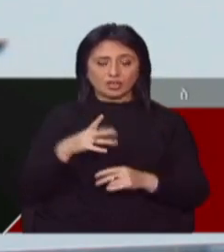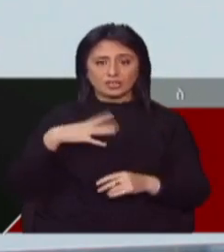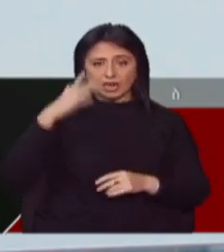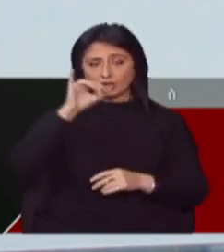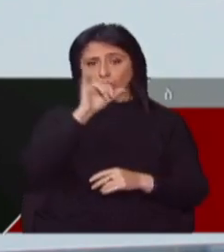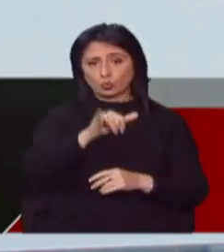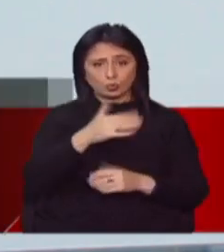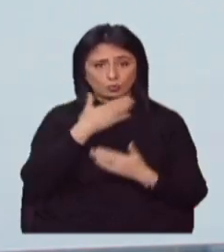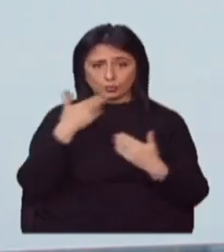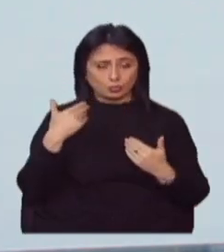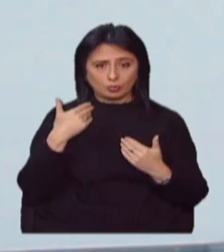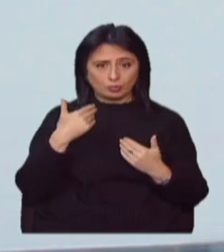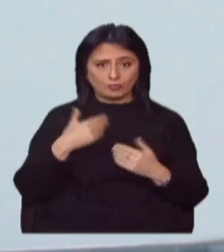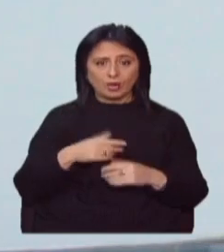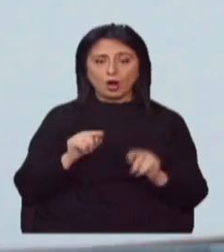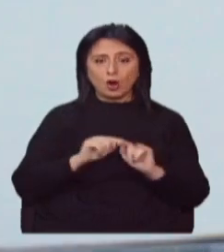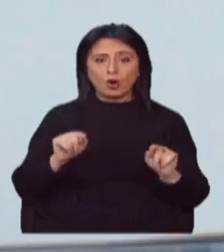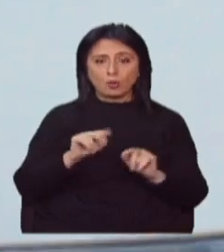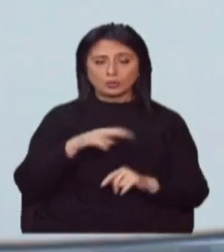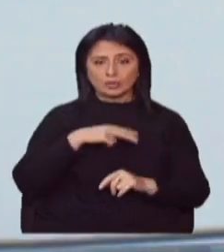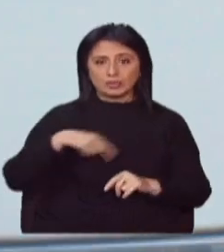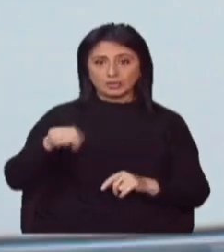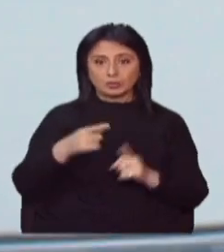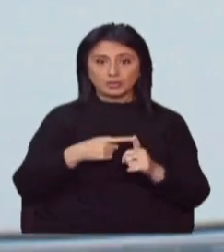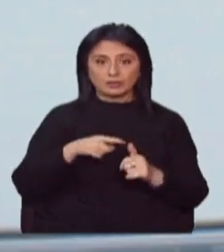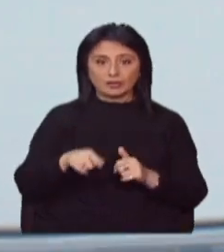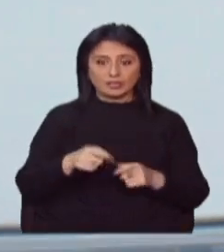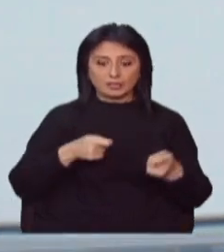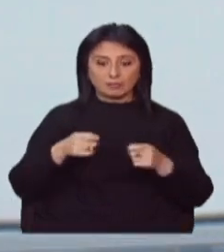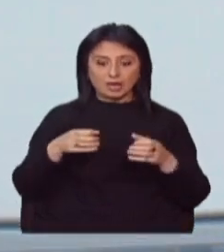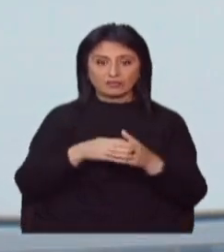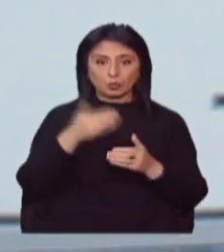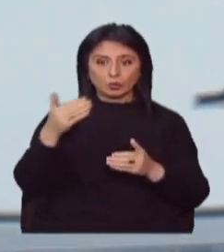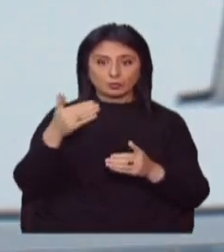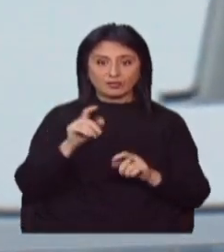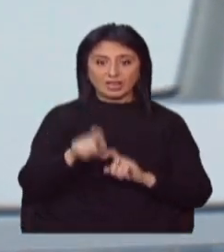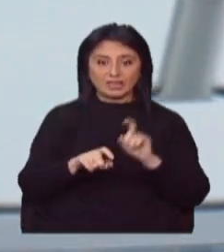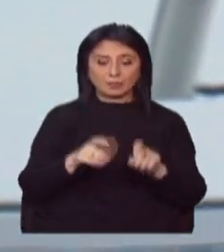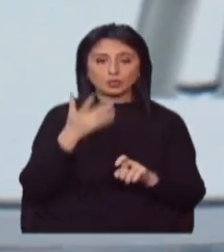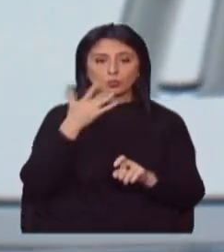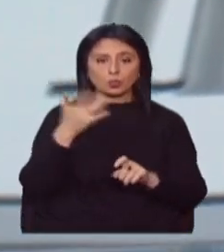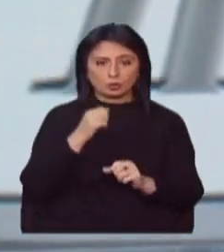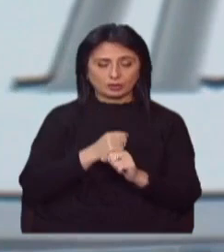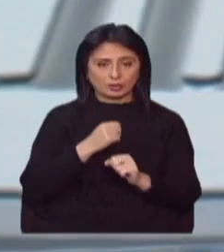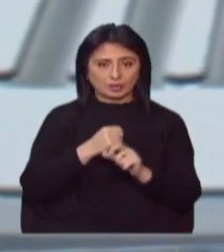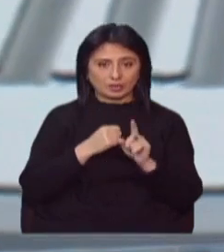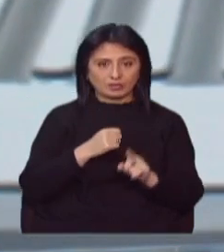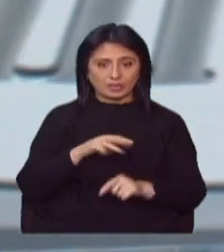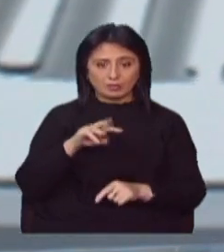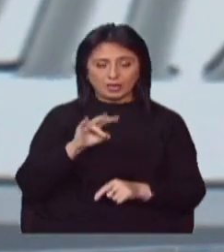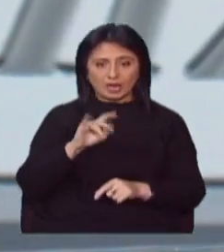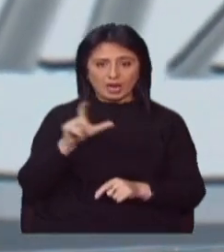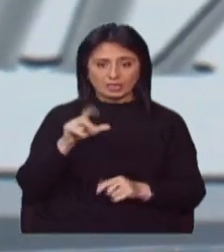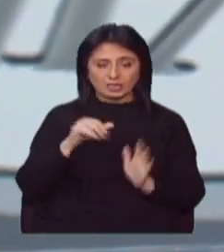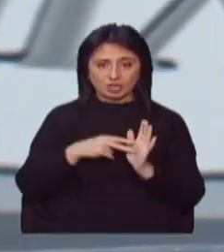ქართული ოცნების უმრავლესობას არ აქვს. Ოპოზიციონერი დეპუტატები კი თვლიან, რომ ეს მართული გუნდის მხრიდან გადადგმული პოლიტიკური ნაბიჯია. Თეონა